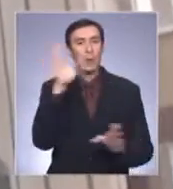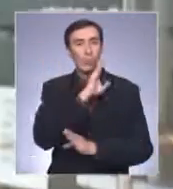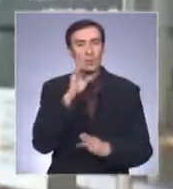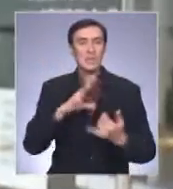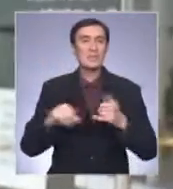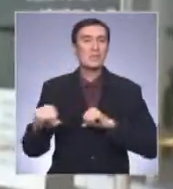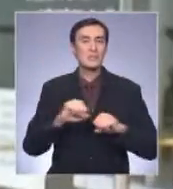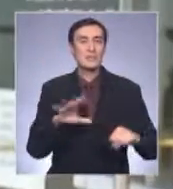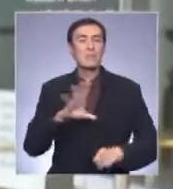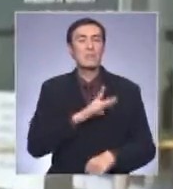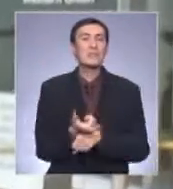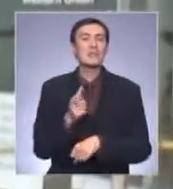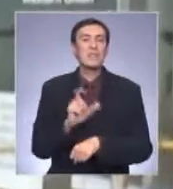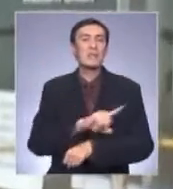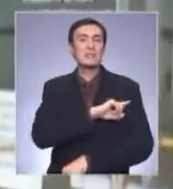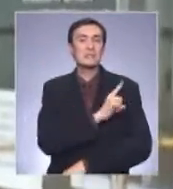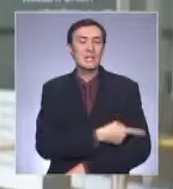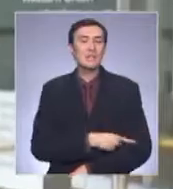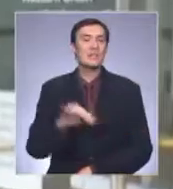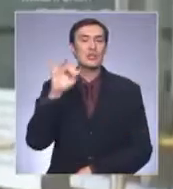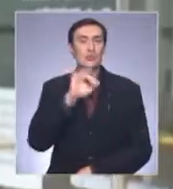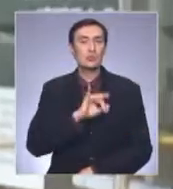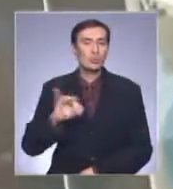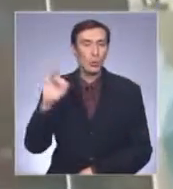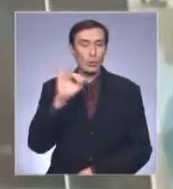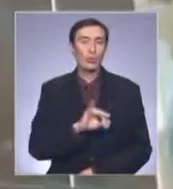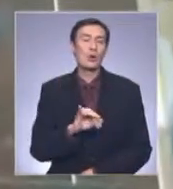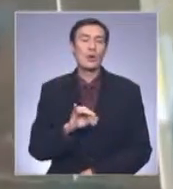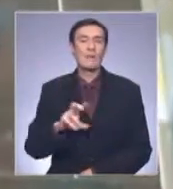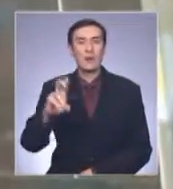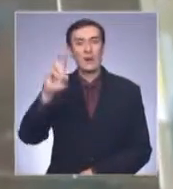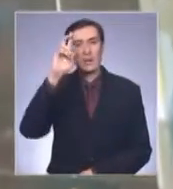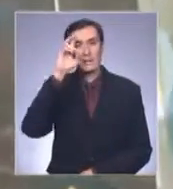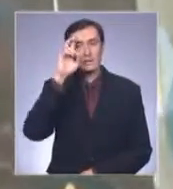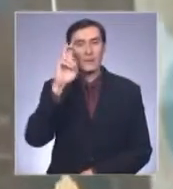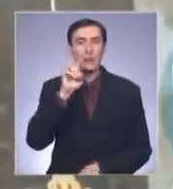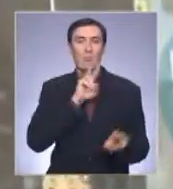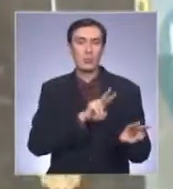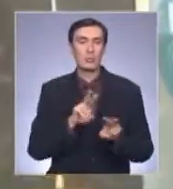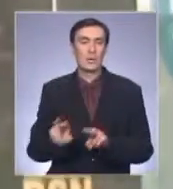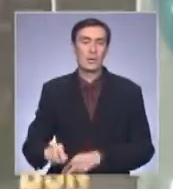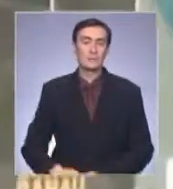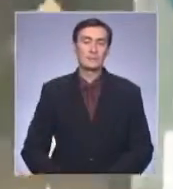Это землетрясение было самым сильным за всю историю ведущихся в королевстве наблюдений.